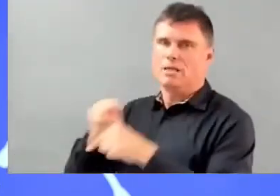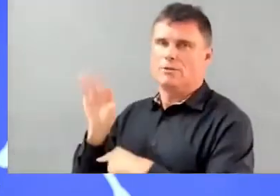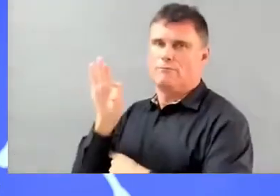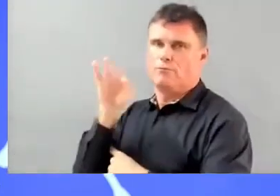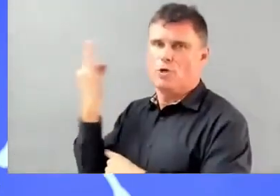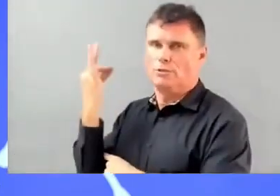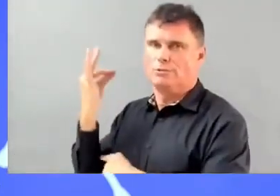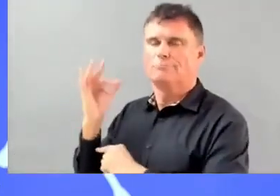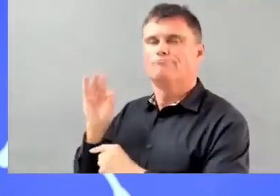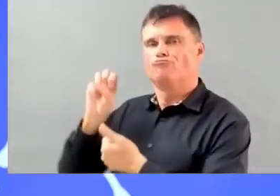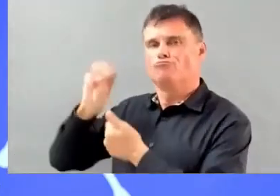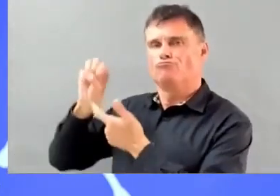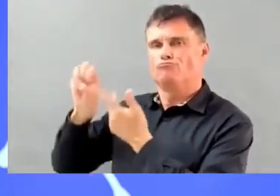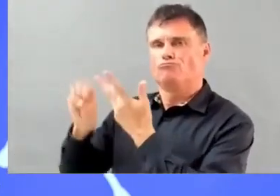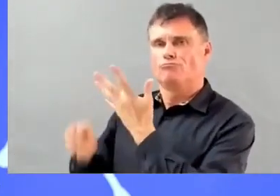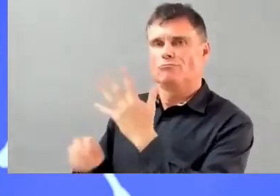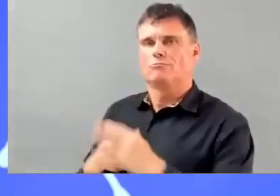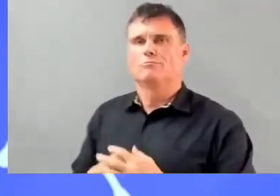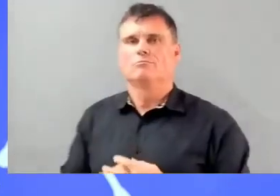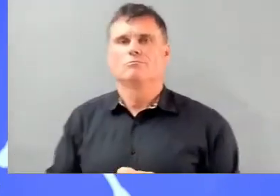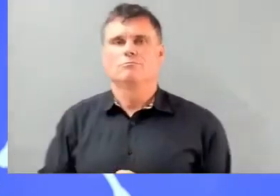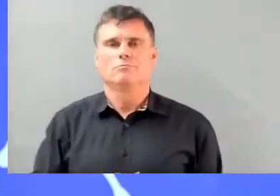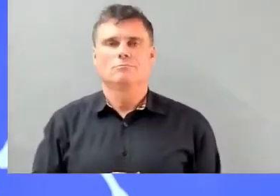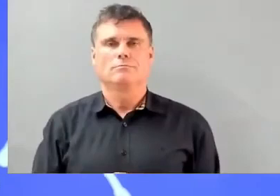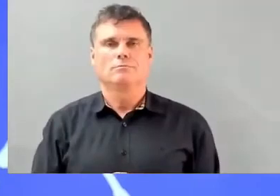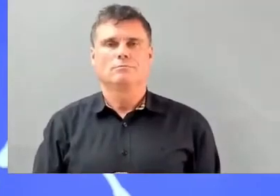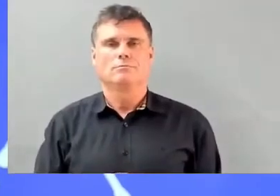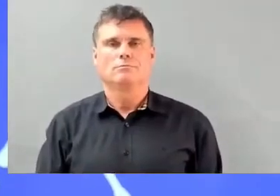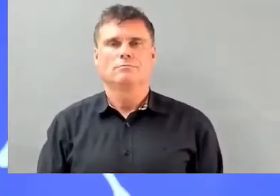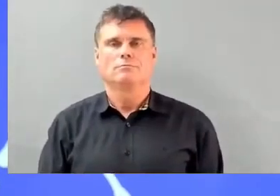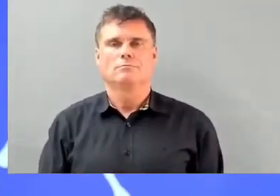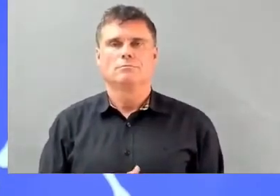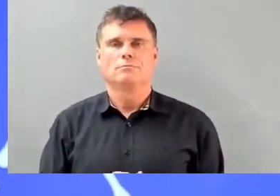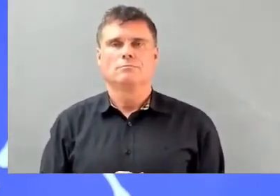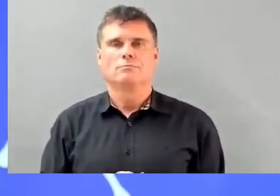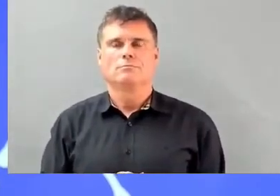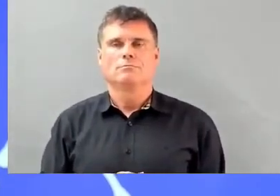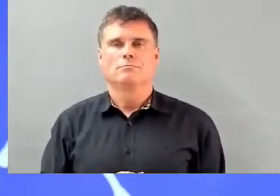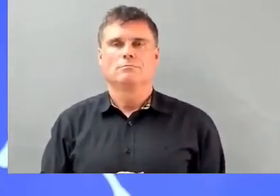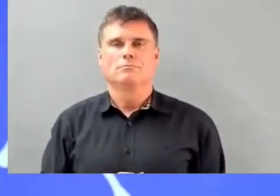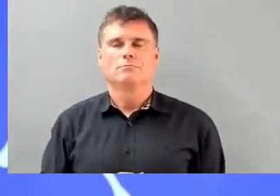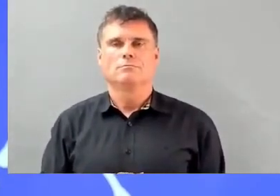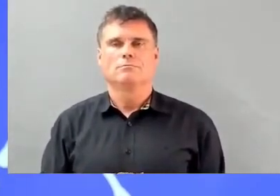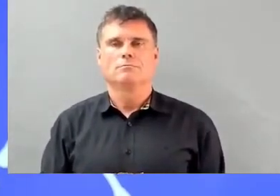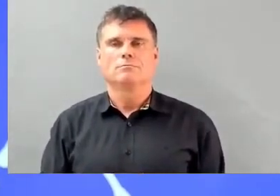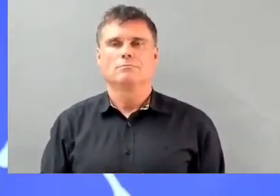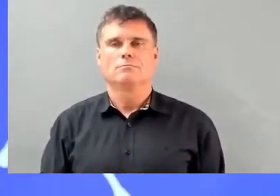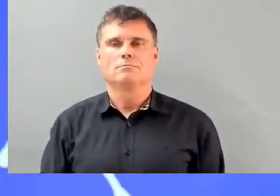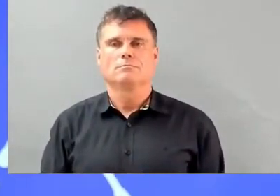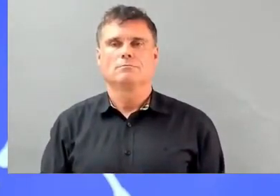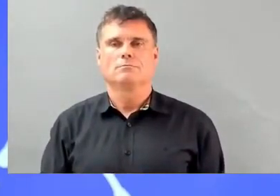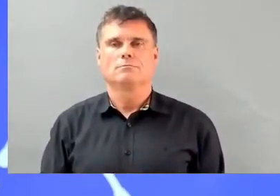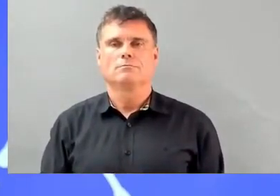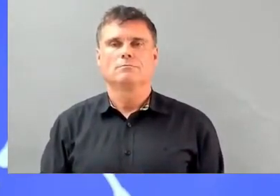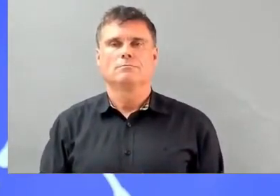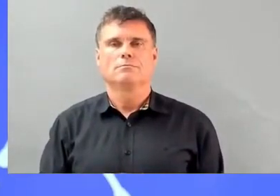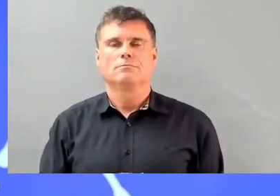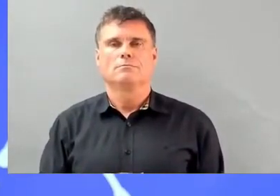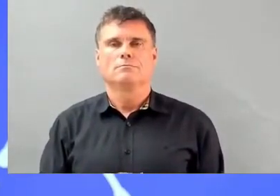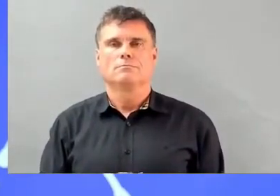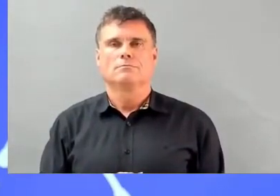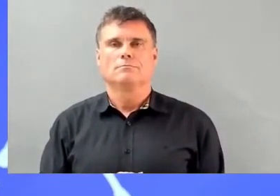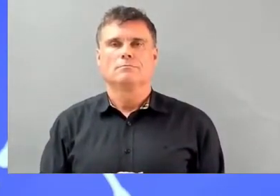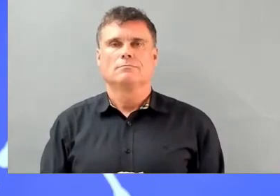avant avec le travail en équipe des médecins, des infirmières et d'autres, est un changement